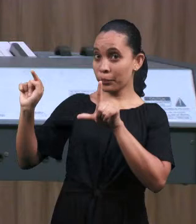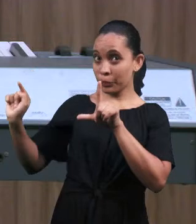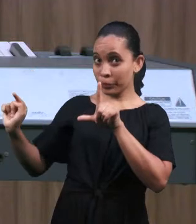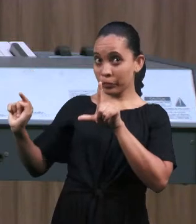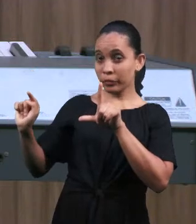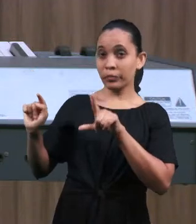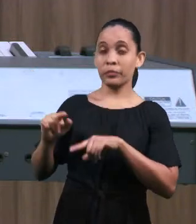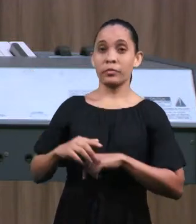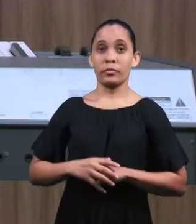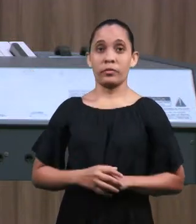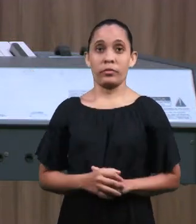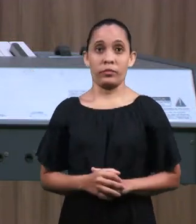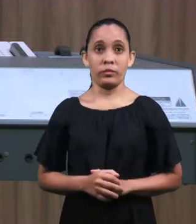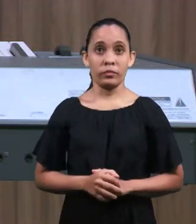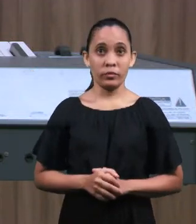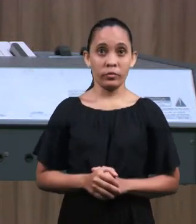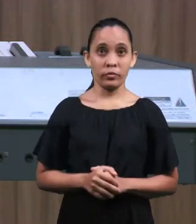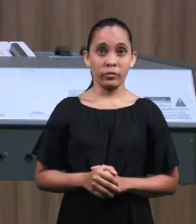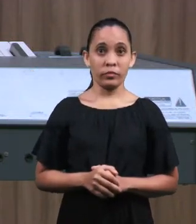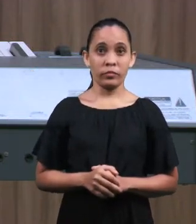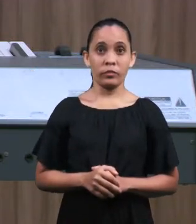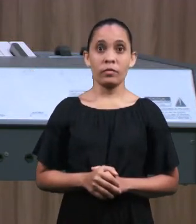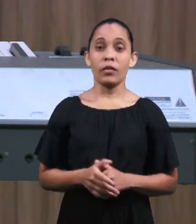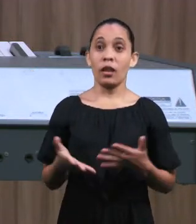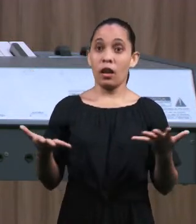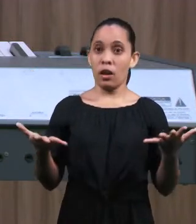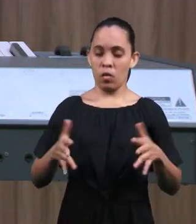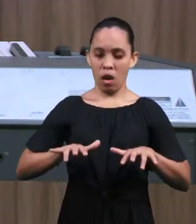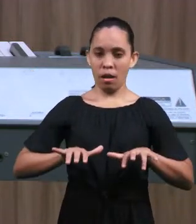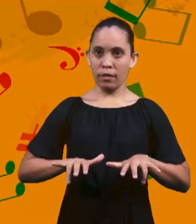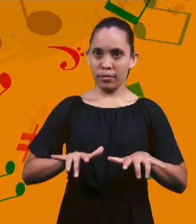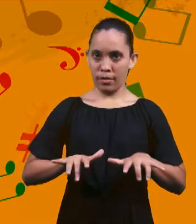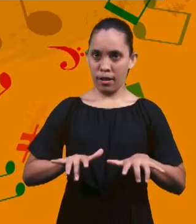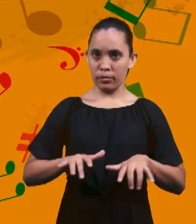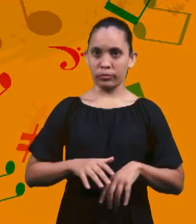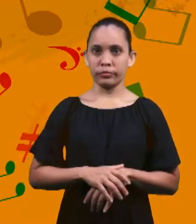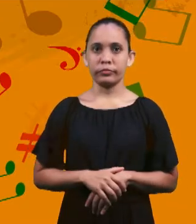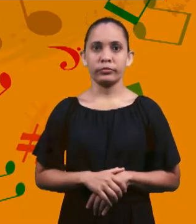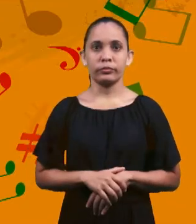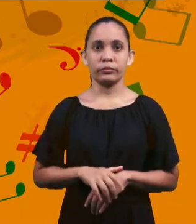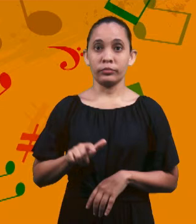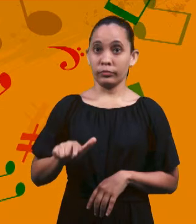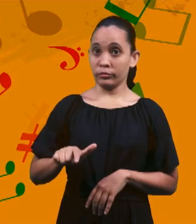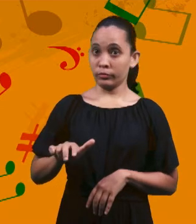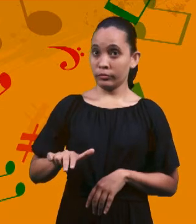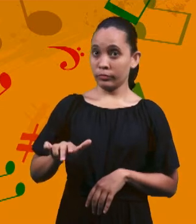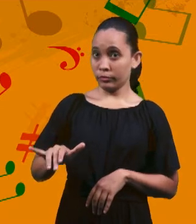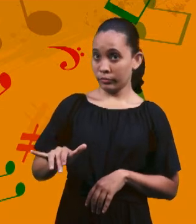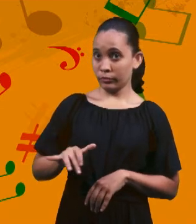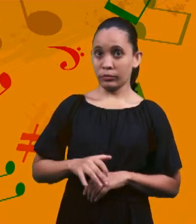ré, mi, ré, do. Au clavier, le doigt 1.